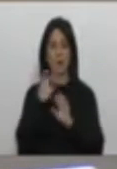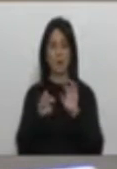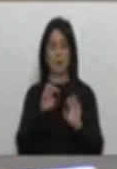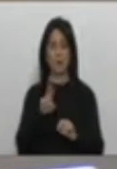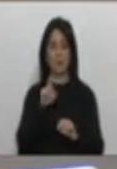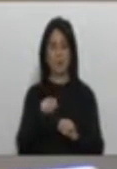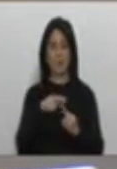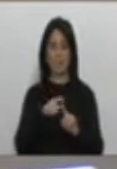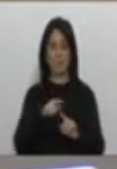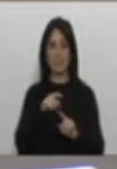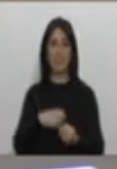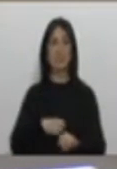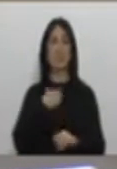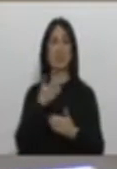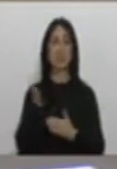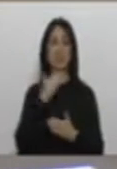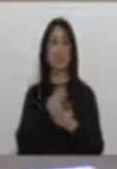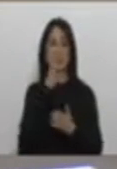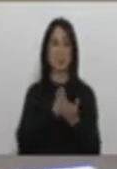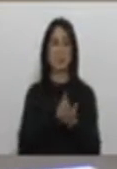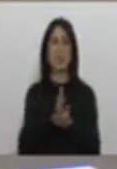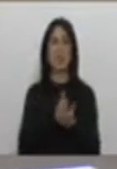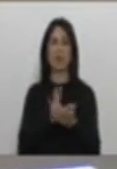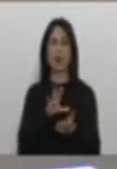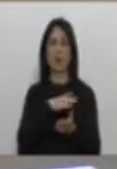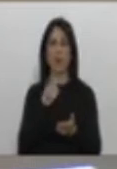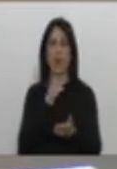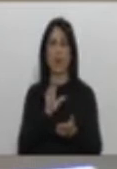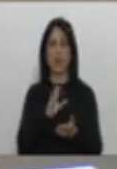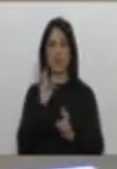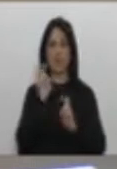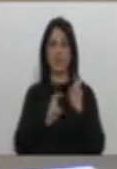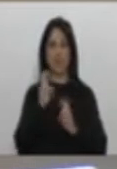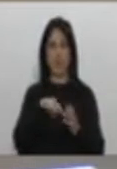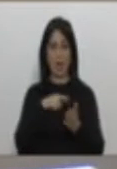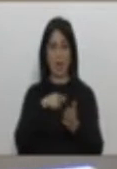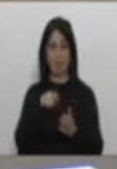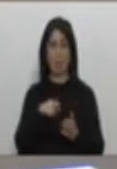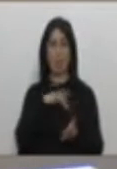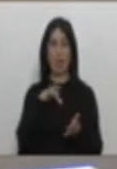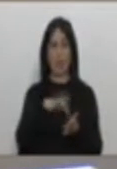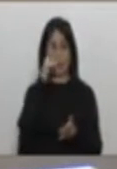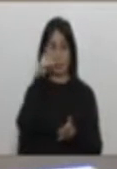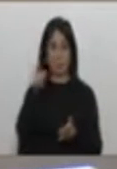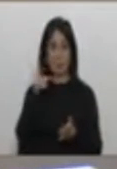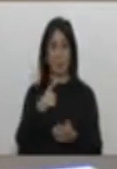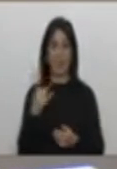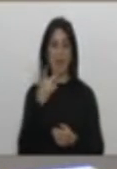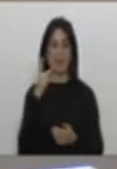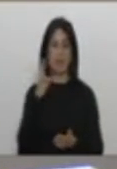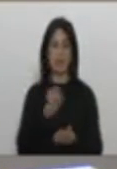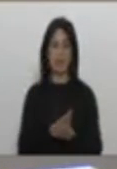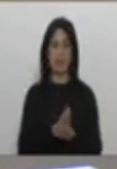ის სავალალო შედეგები, რომლებიც წლების განმავლობაში ჰქონდა არაერთ ინდუსტრიულ ქალაქში, მათ შორის ქალაქ რუსტავში, ერთხელ და